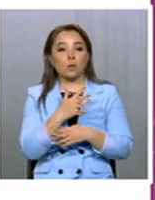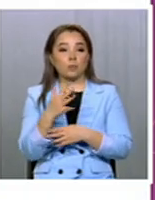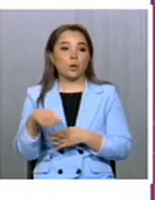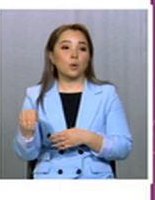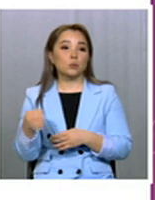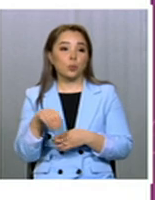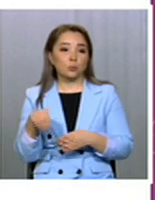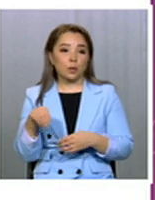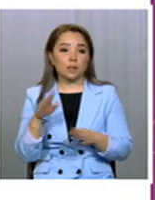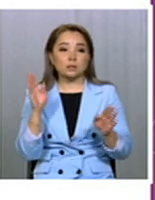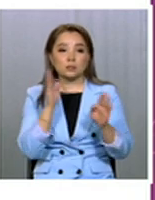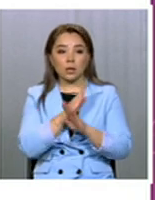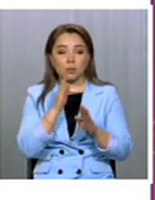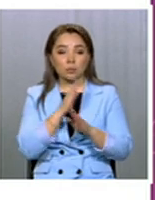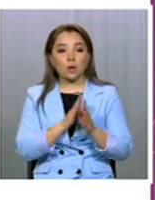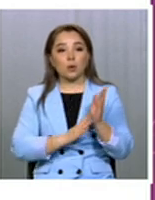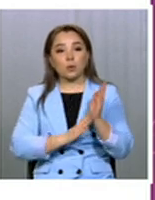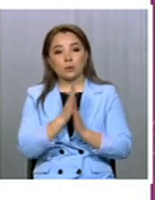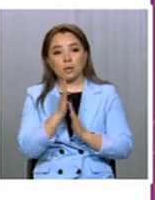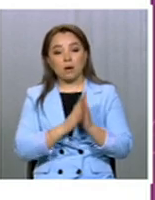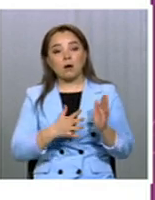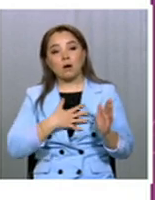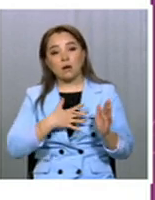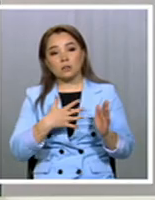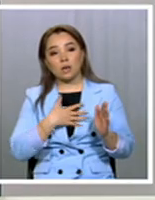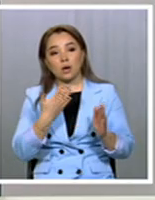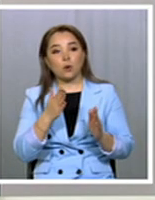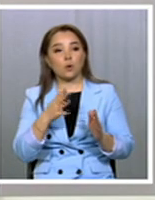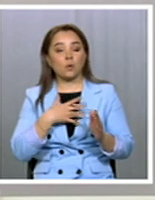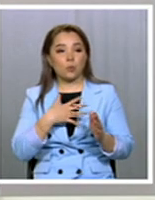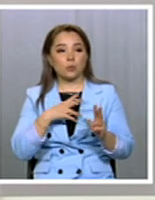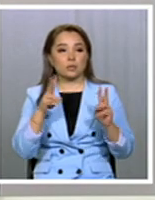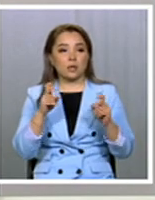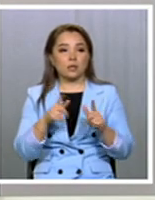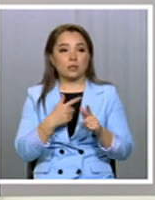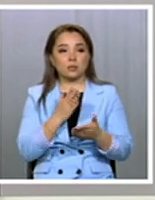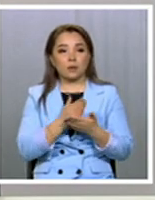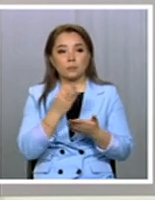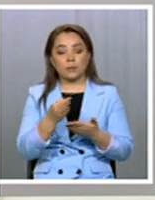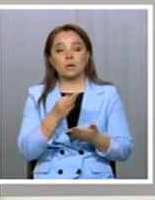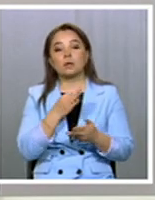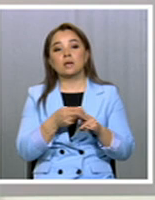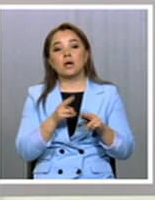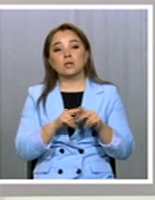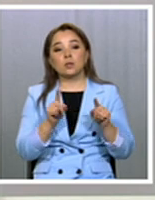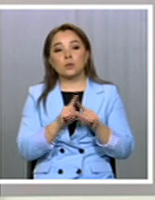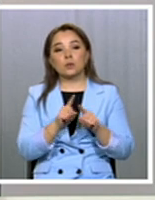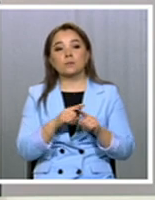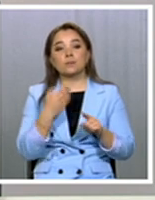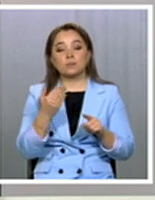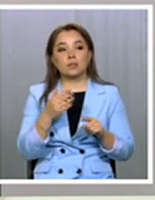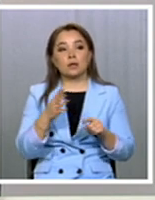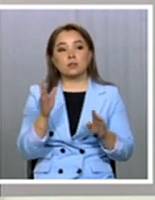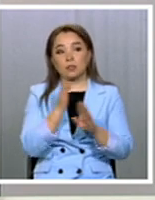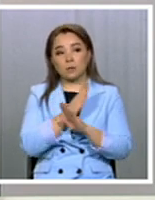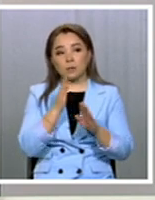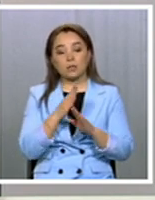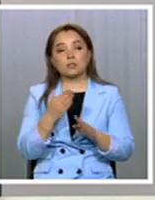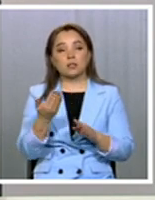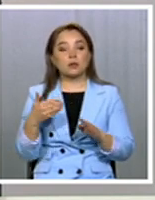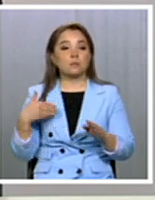топырақ, табиғи өсімдік әлемі, атмосфера, оттегі жатады. Табиғат ресурстарды шаруашылықта пайдалану